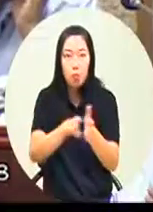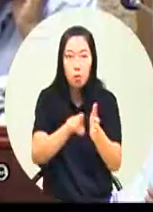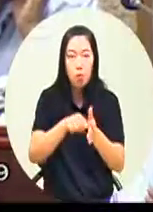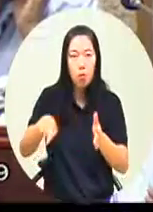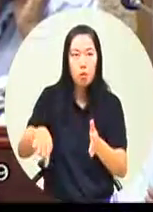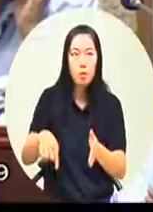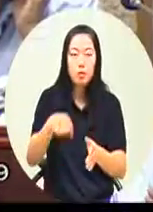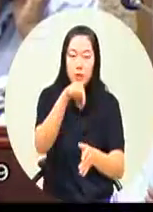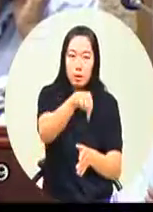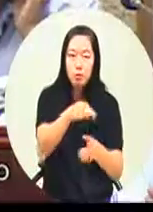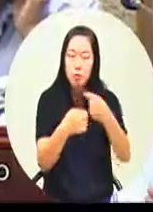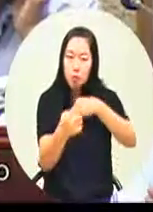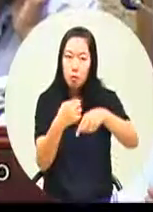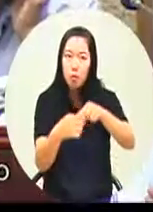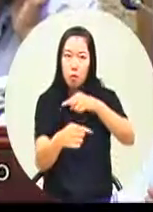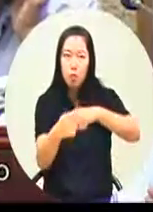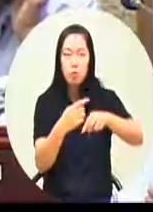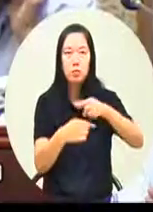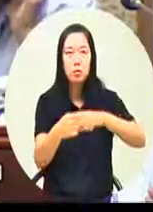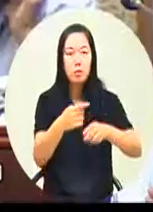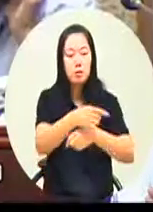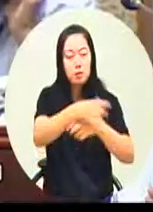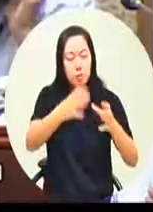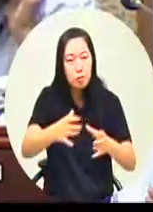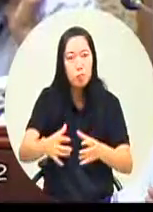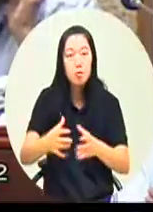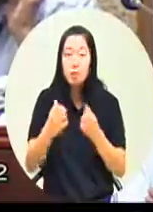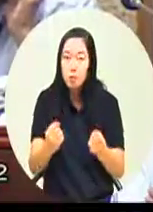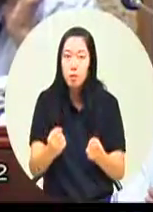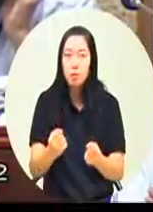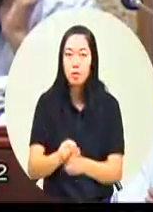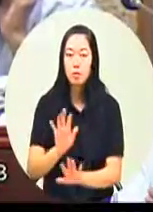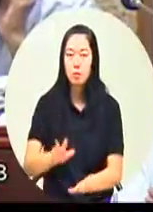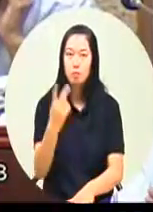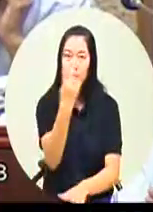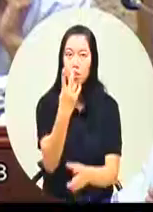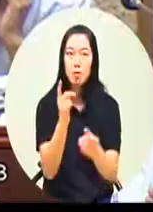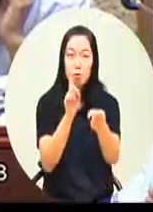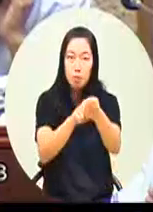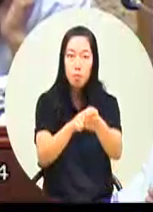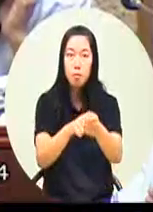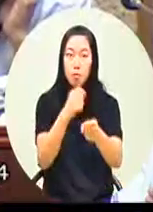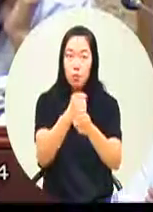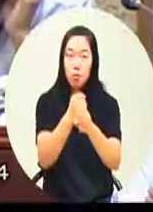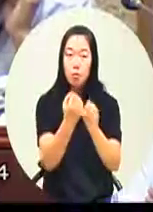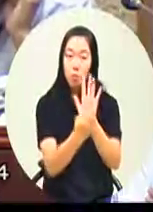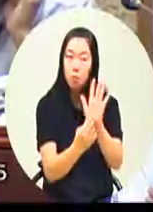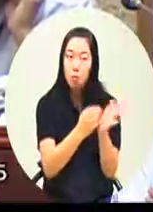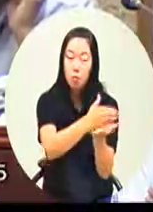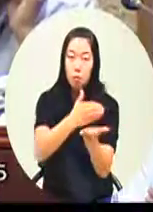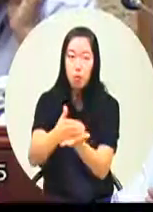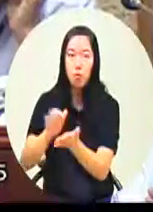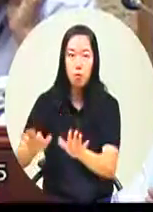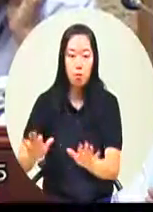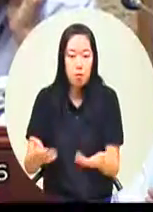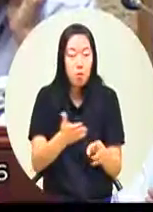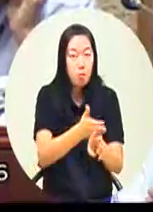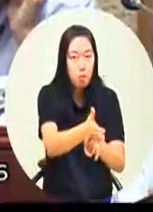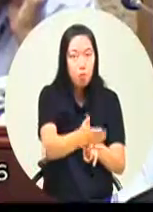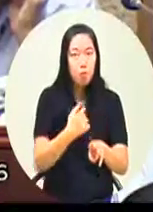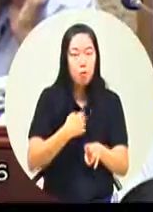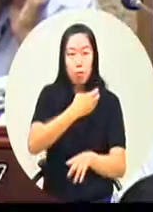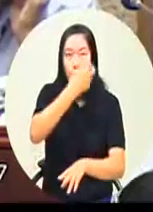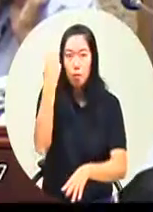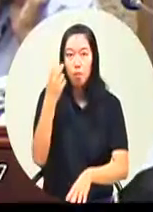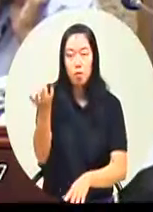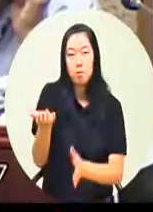施在，啊，所以吴议员说共轨家，其实我们现在目前有两个面向去处理，第一个，我们现在环状轻轨本身，那我们也发现，其实吴